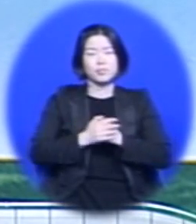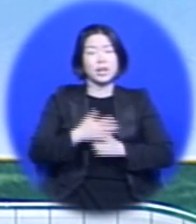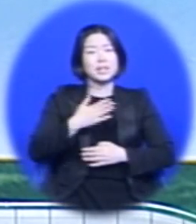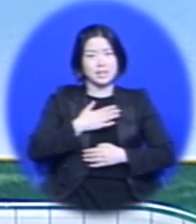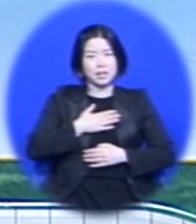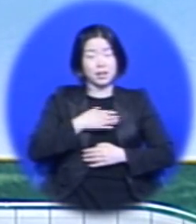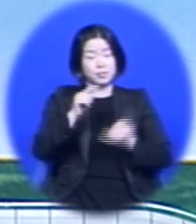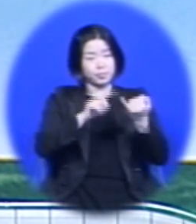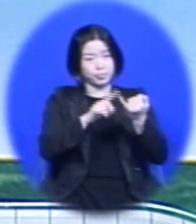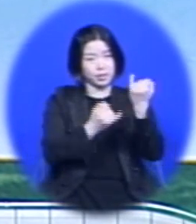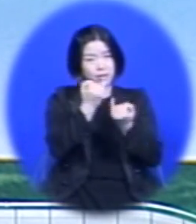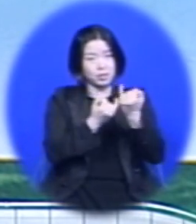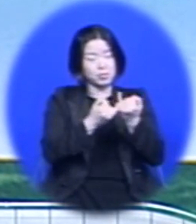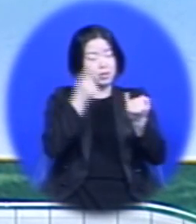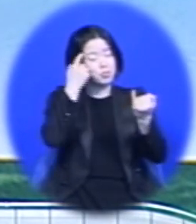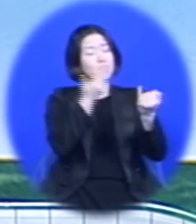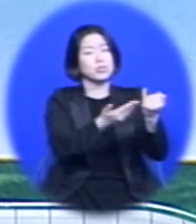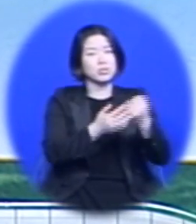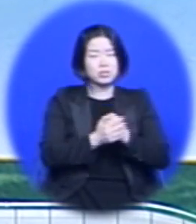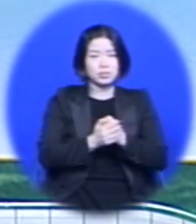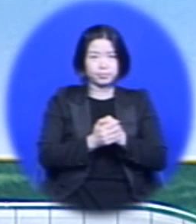제가 그 자매에게 물었어요.